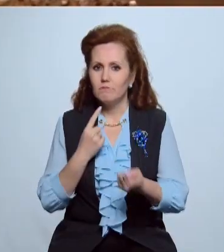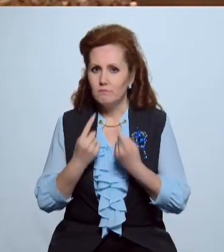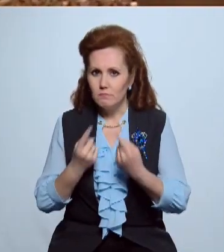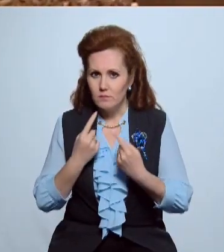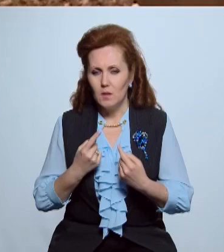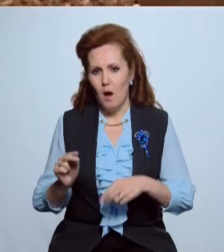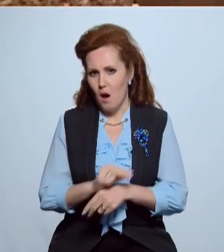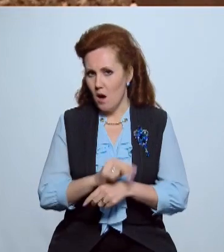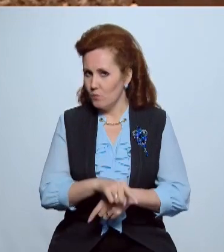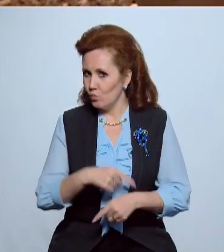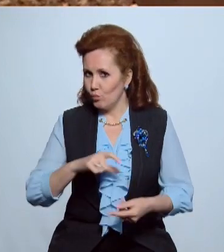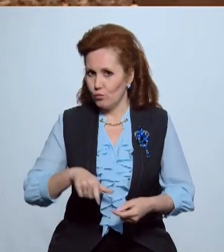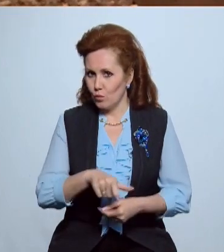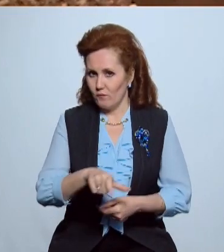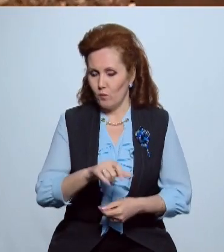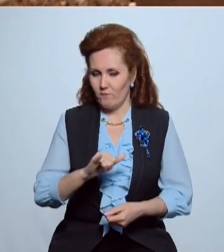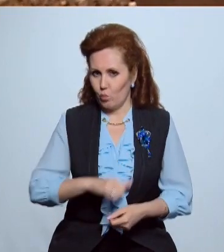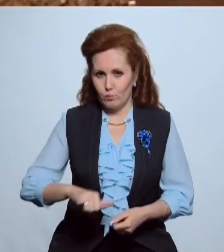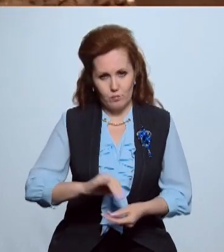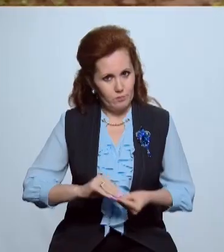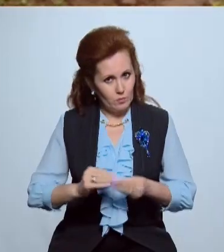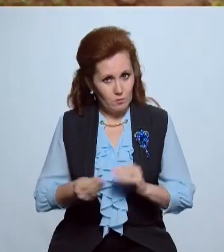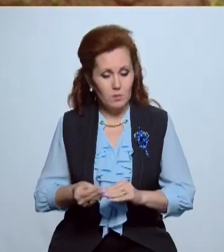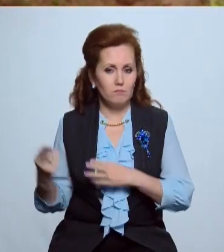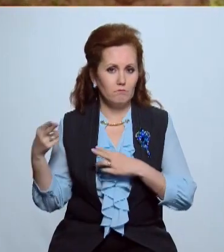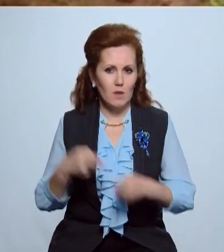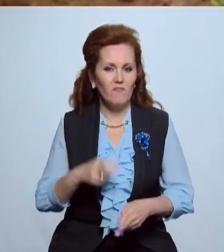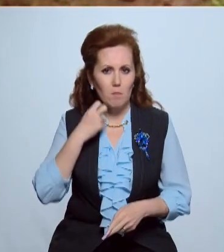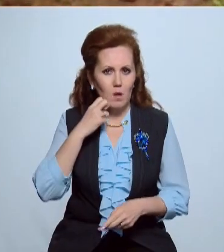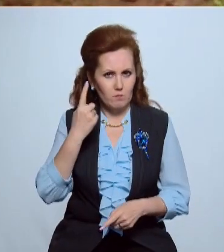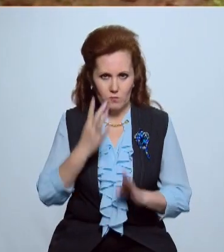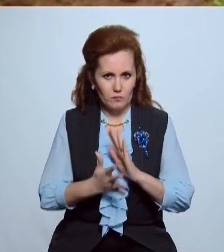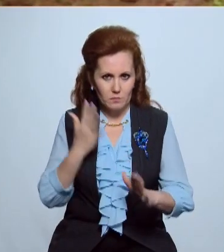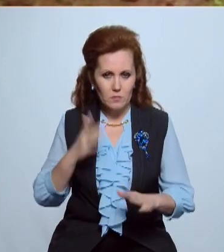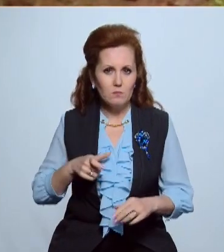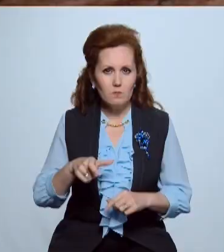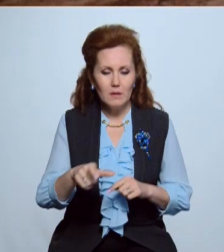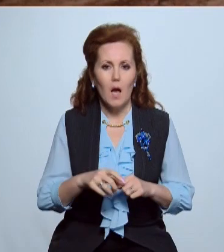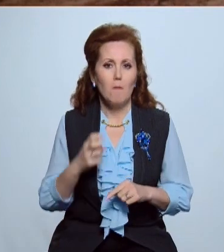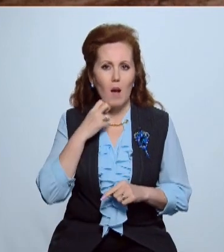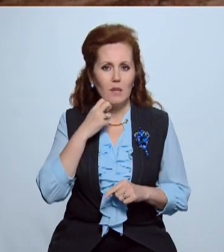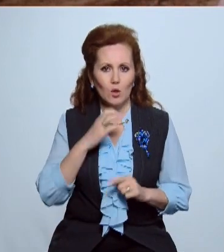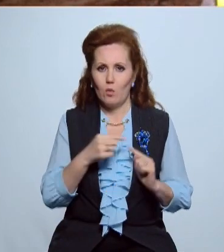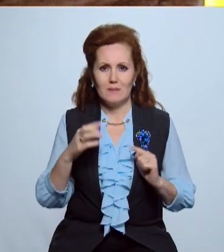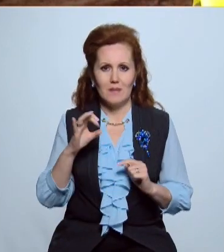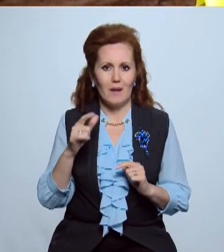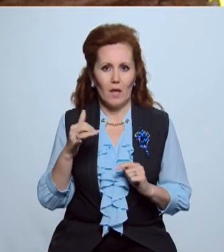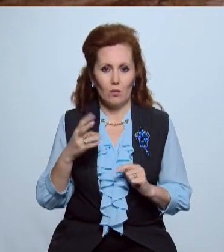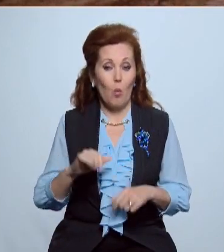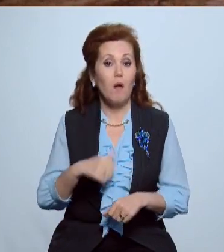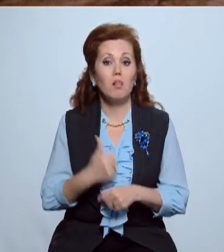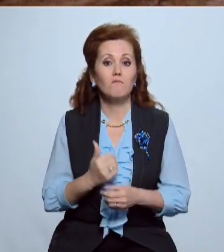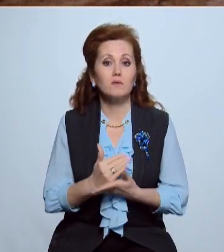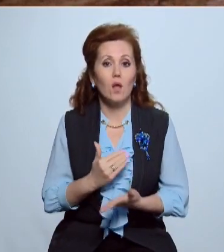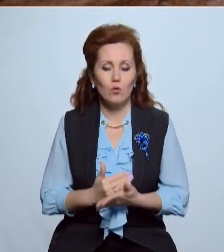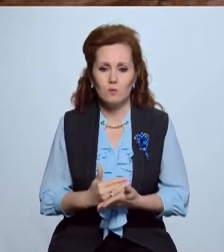на севере республики. И первым делом эксперты приехали в Балезинский район на дорогу Балезино-Сергино. Главная задача на этом объекте